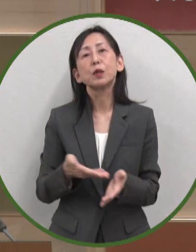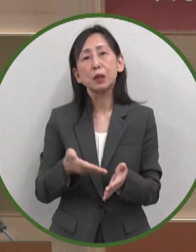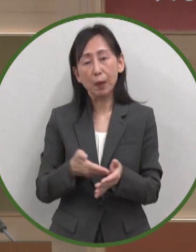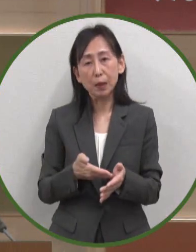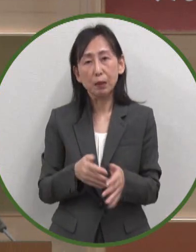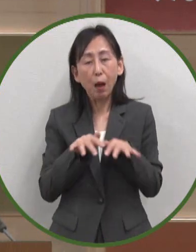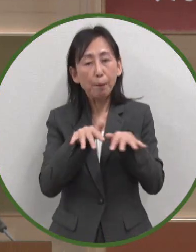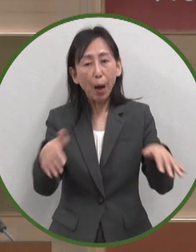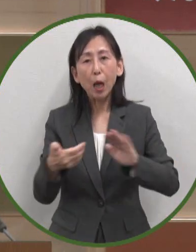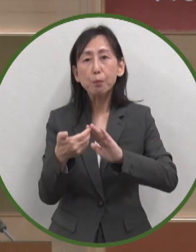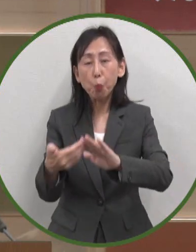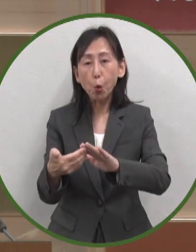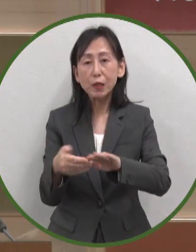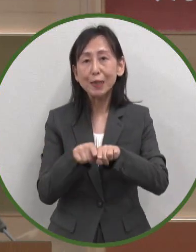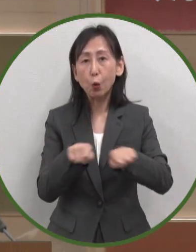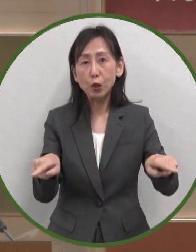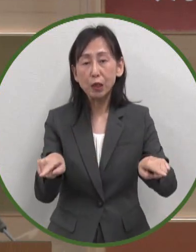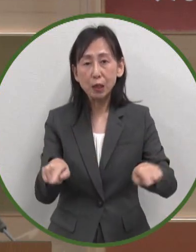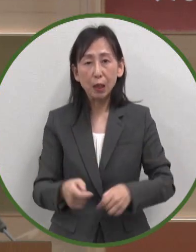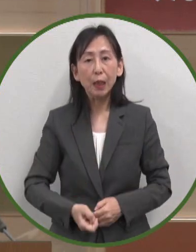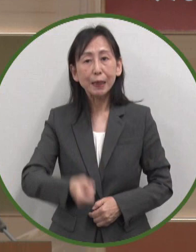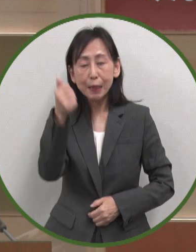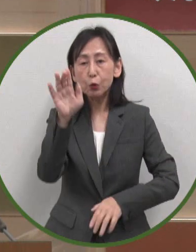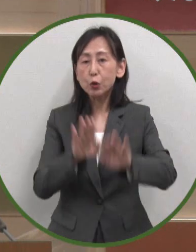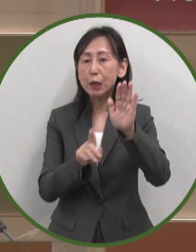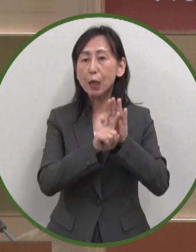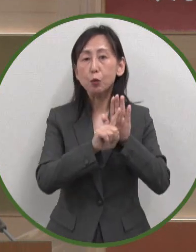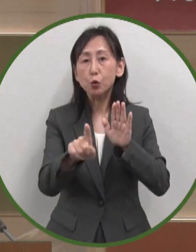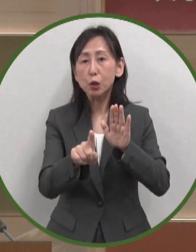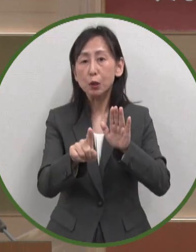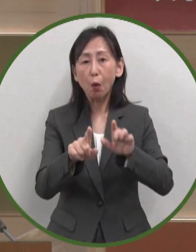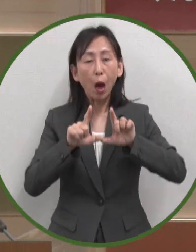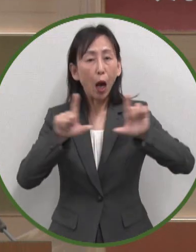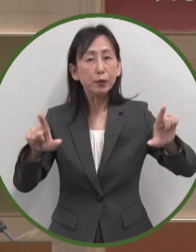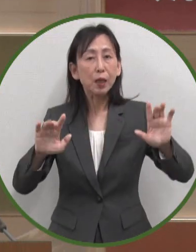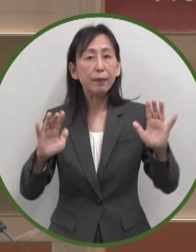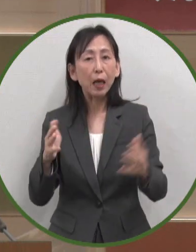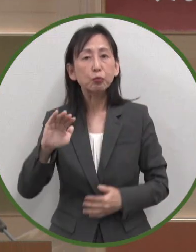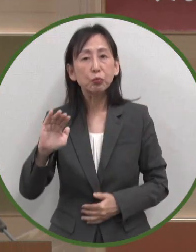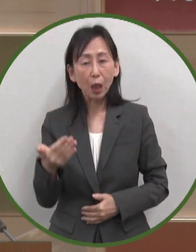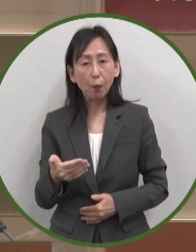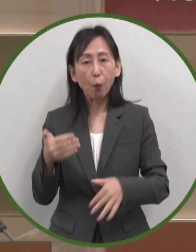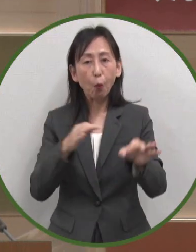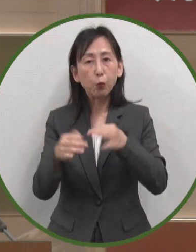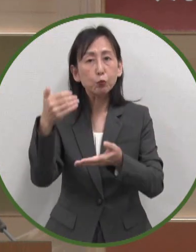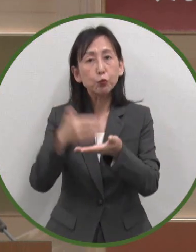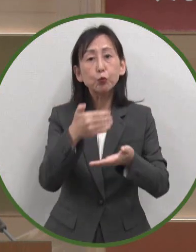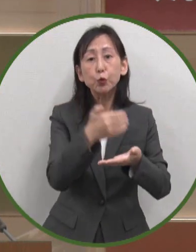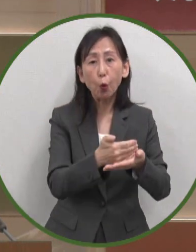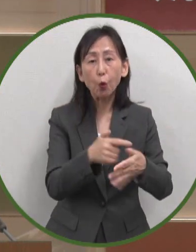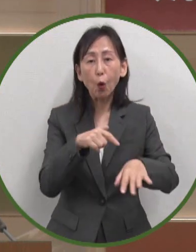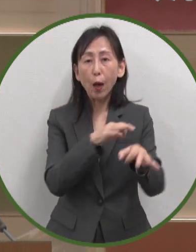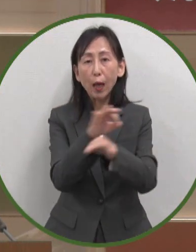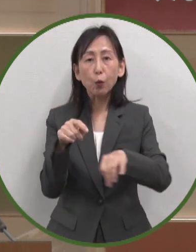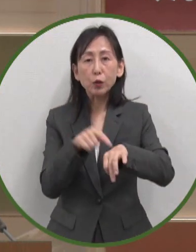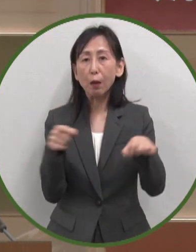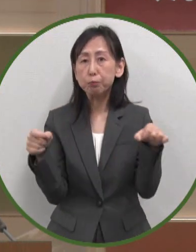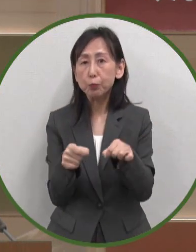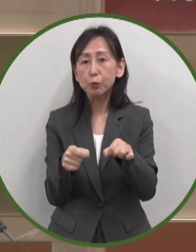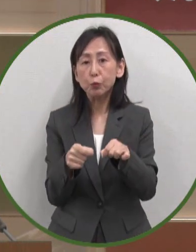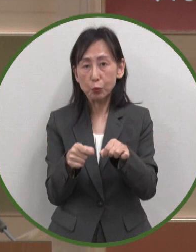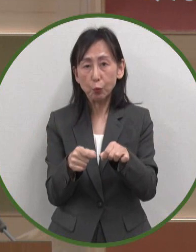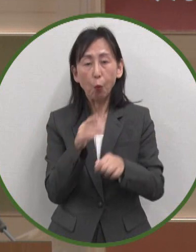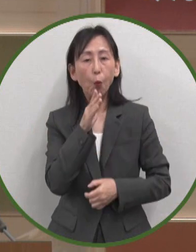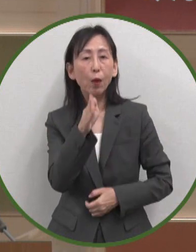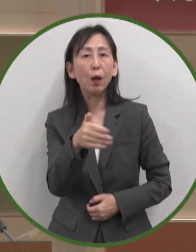延防止措置あるいは緊急事態宣言を出さなくても、休業要請あるいは時短の要請はできます。